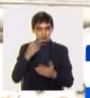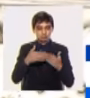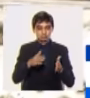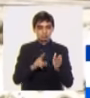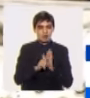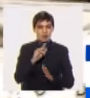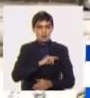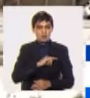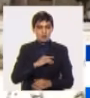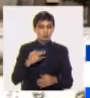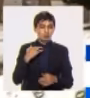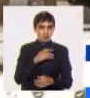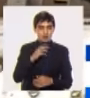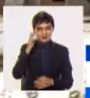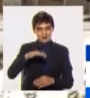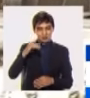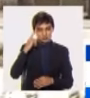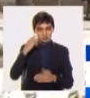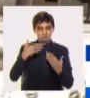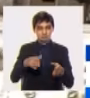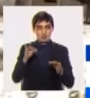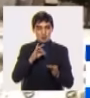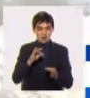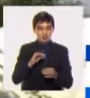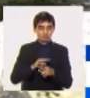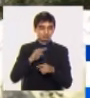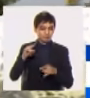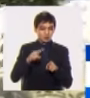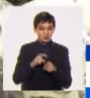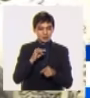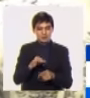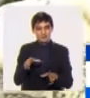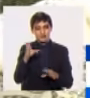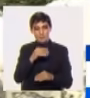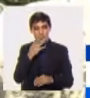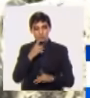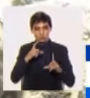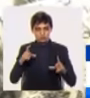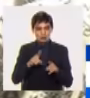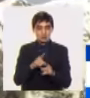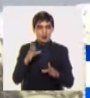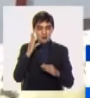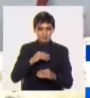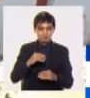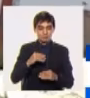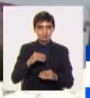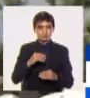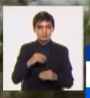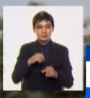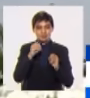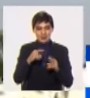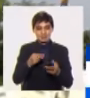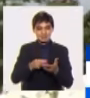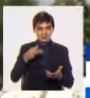многие стран уже будет выпустить международные рейсы каждому туристу могут dot тресты